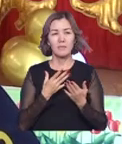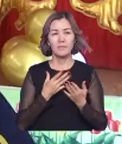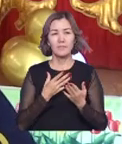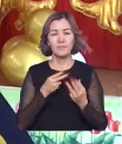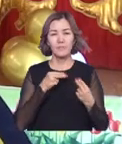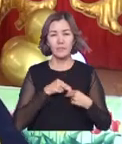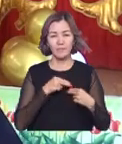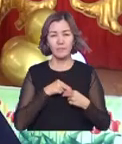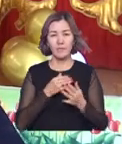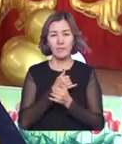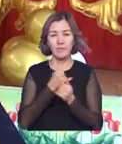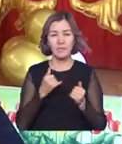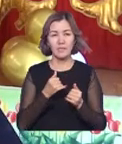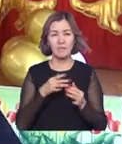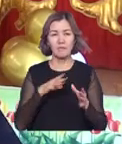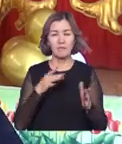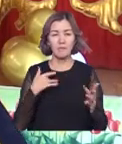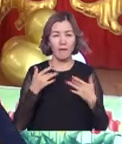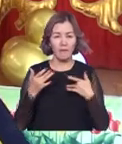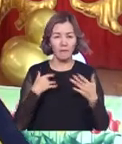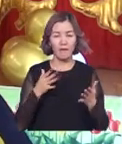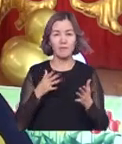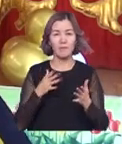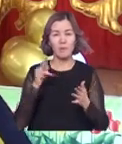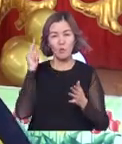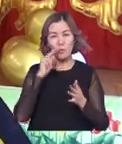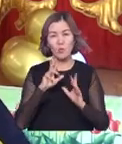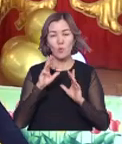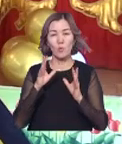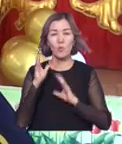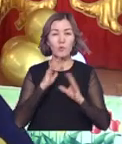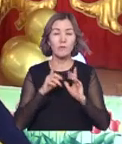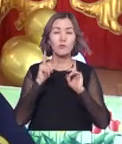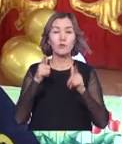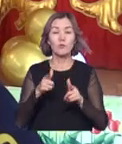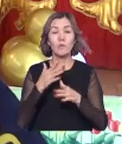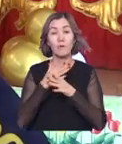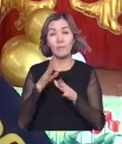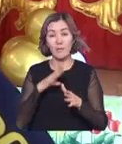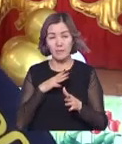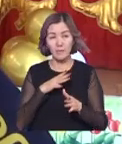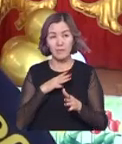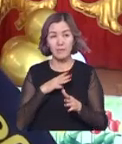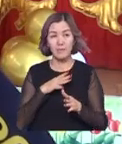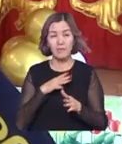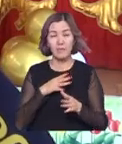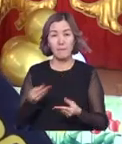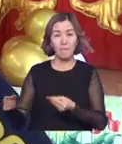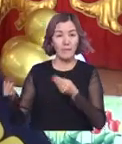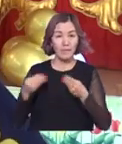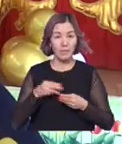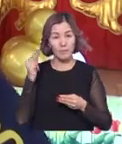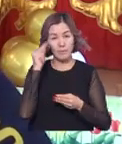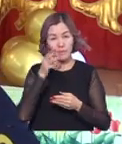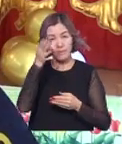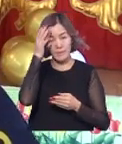еңбегін көрдім, көп дайындалдым, оқуға түсуіме ықпал етті. Осы кісінің берген дәрісінен мен оқуға